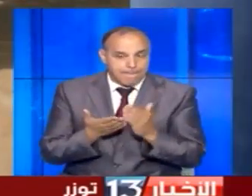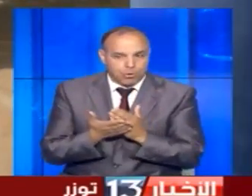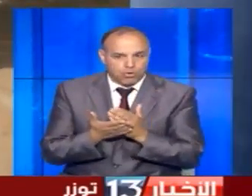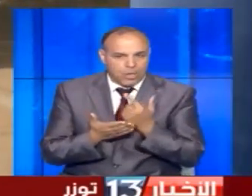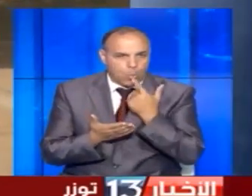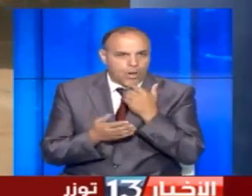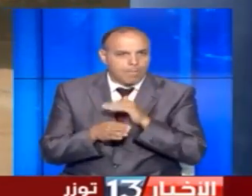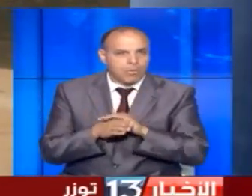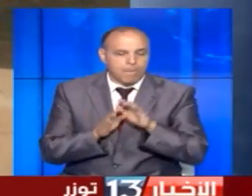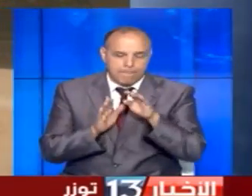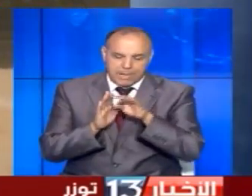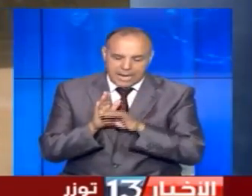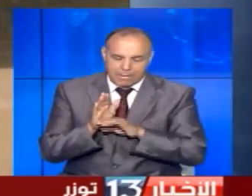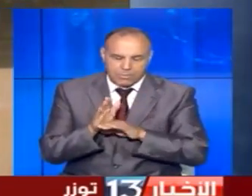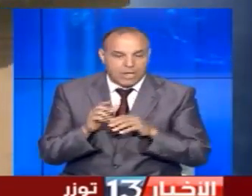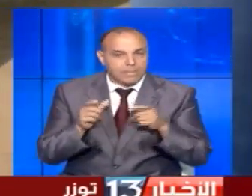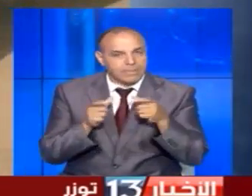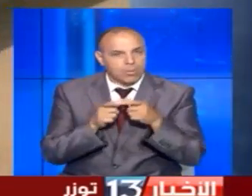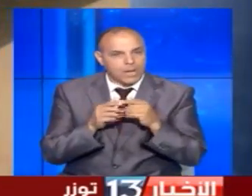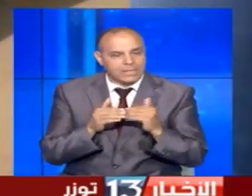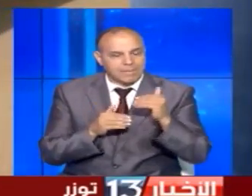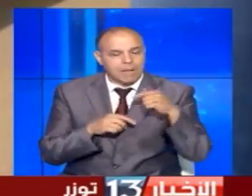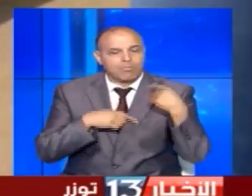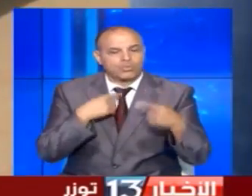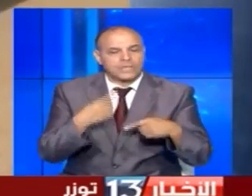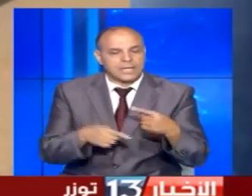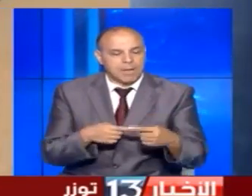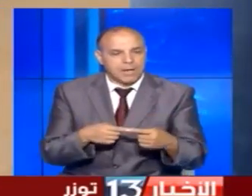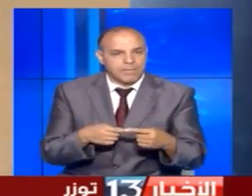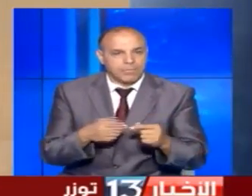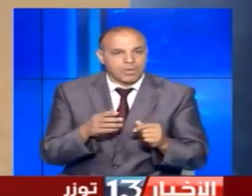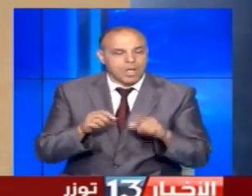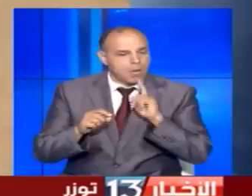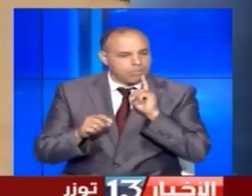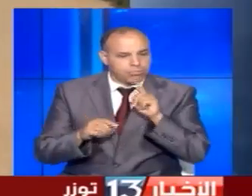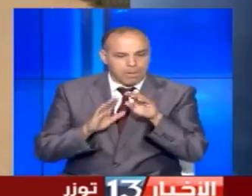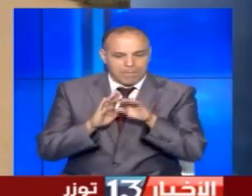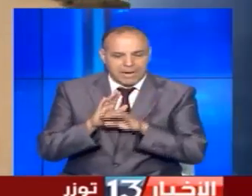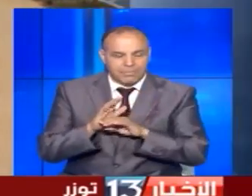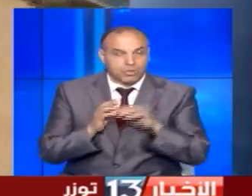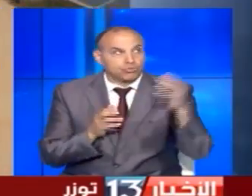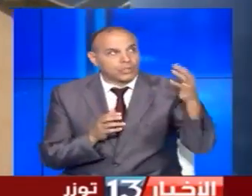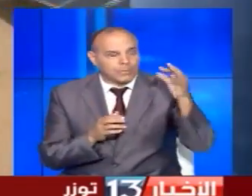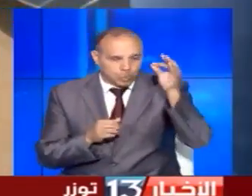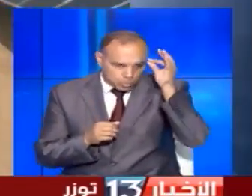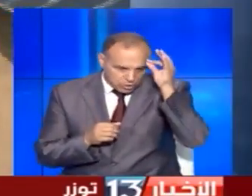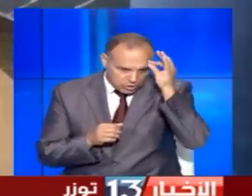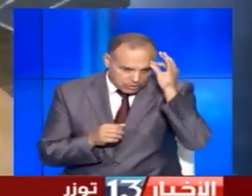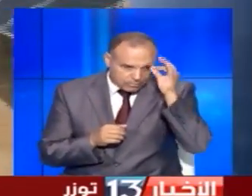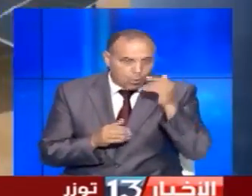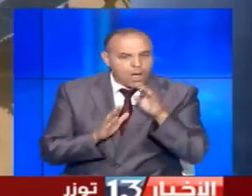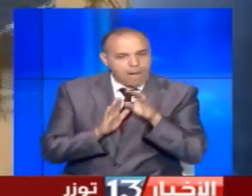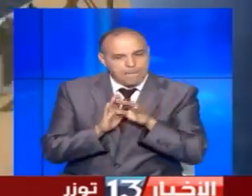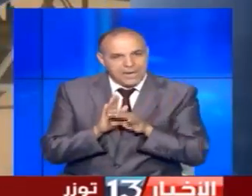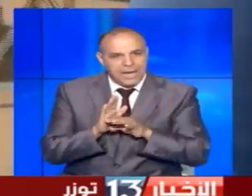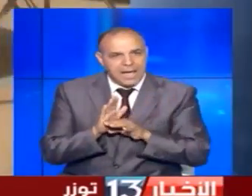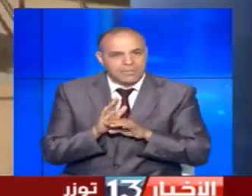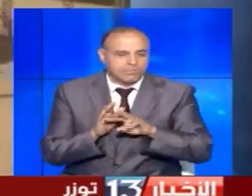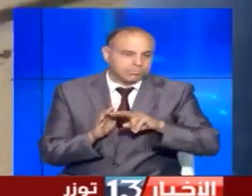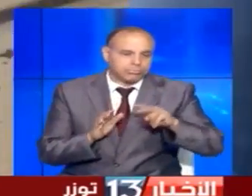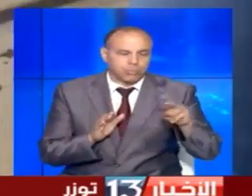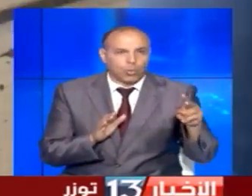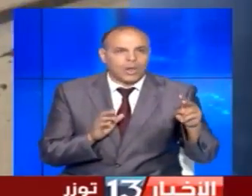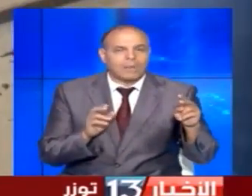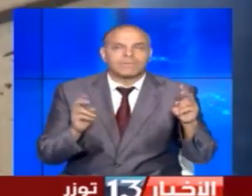في إطار برنامج الدولة للتنمية المستدامة وتنفيذ المخطط الشمسي التونسي وبرنامج تنويع